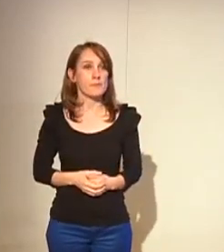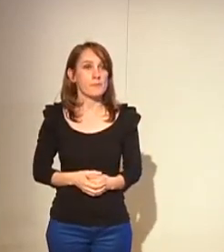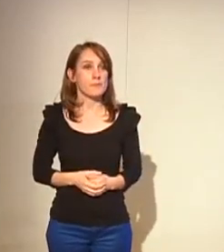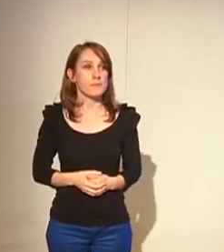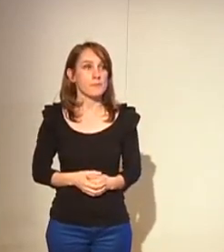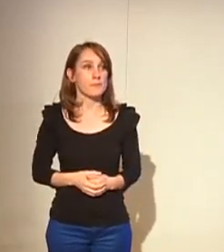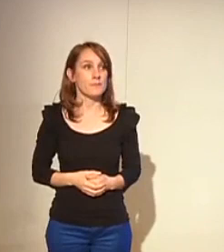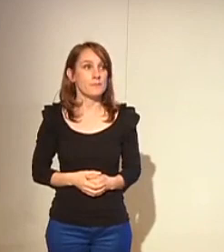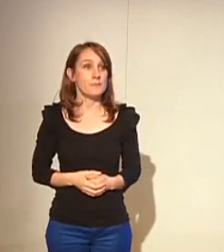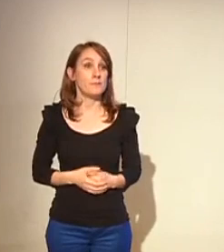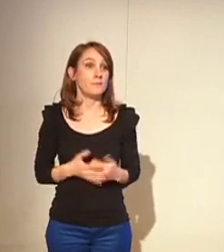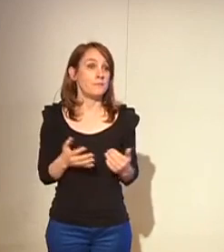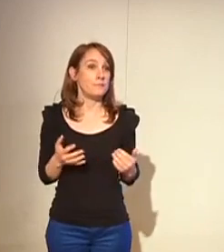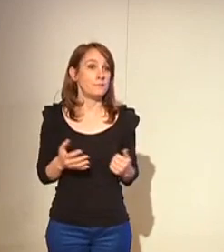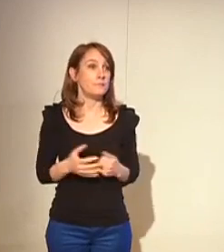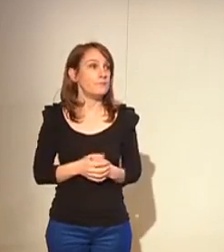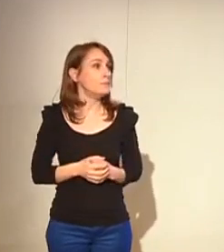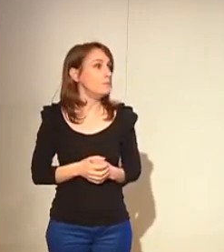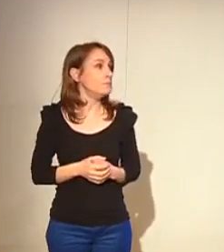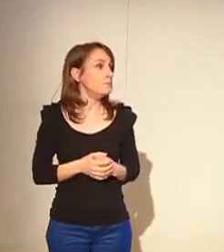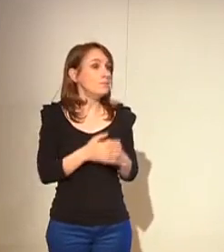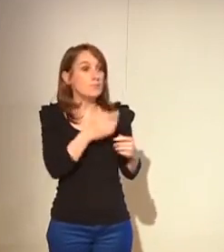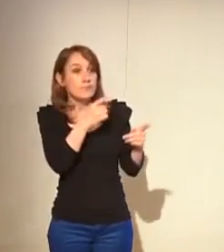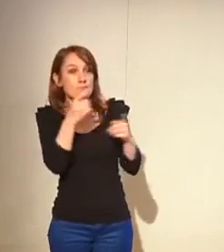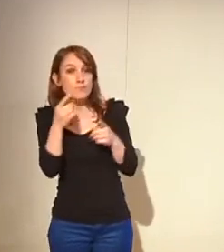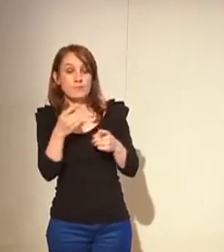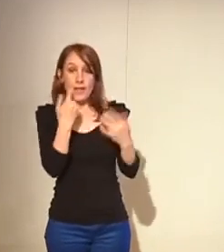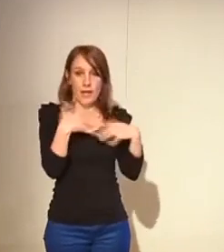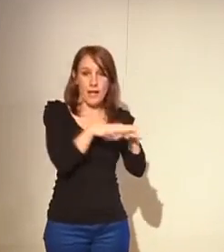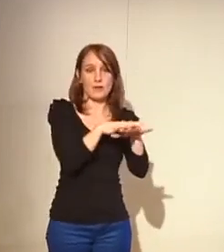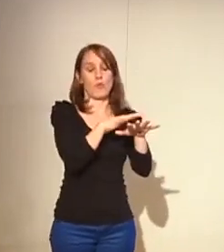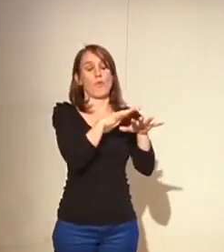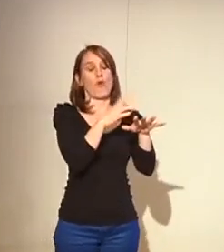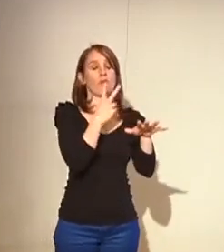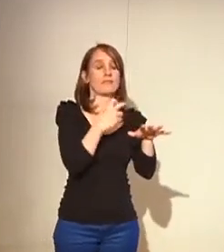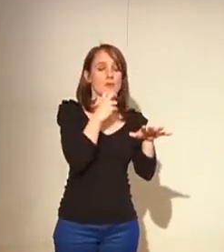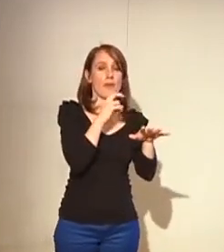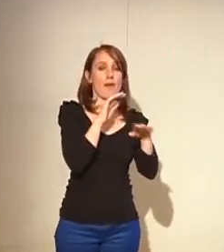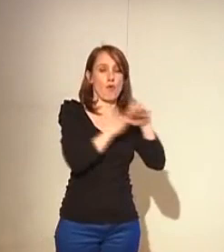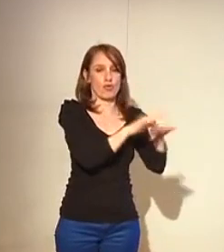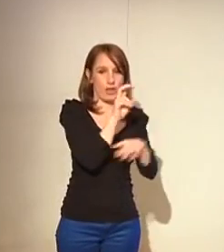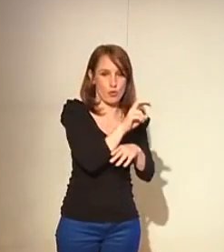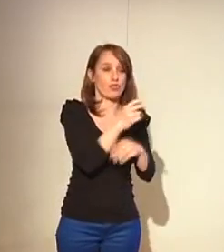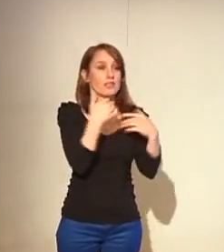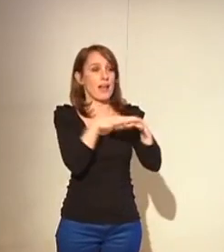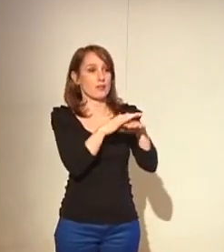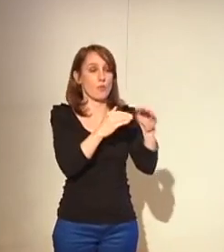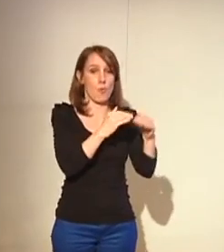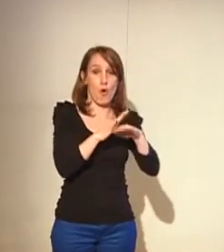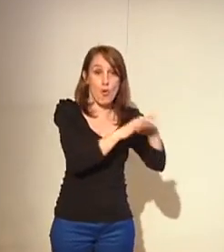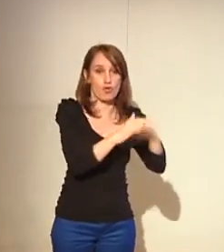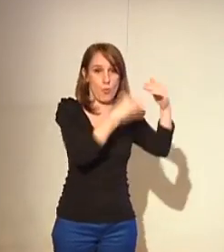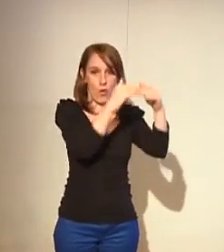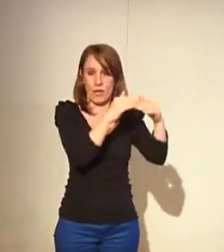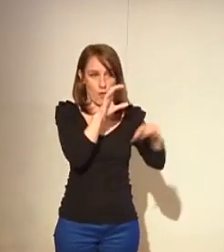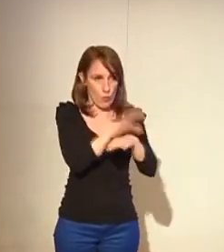euh donc non le rassemblement citoyens de la gauche et écologistes le rassemblement de gauche et de progrès qui